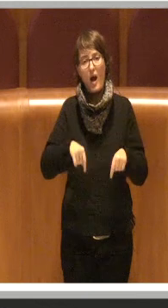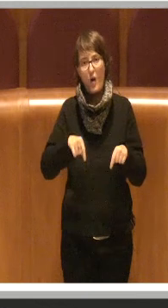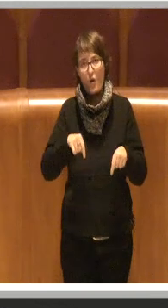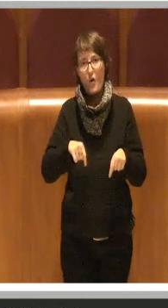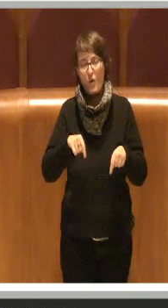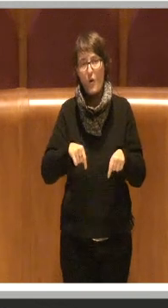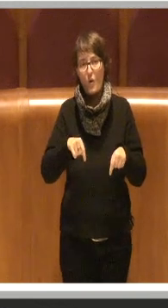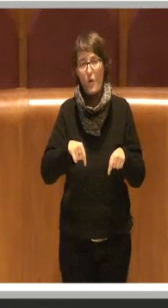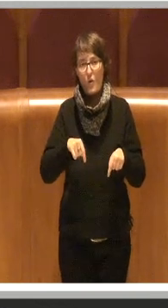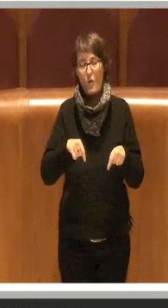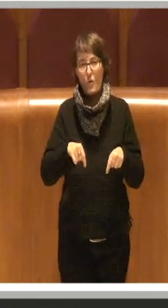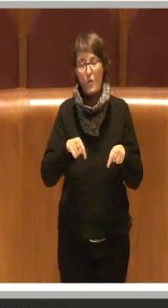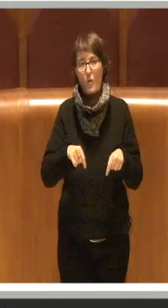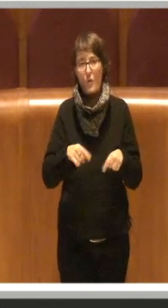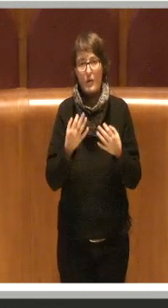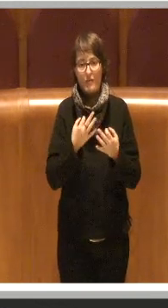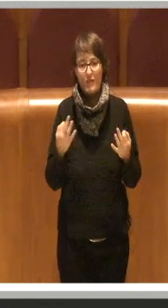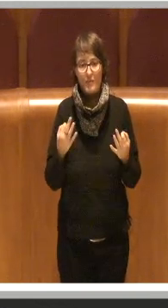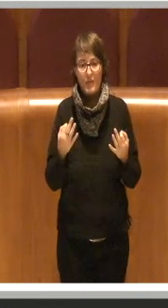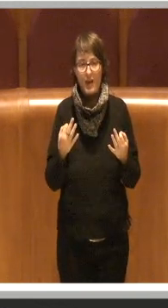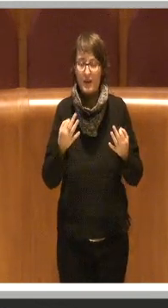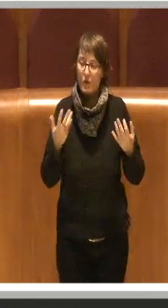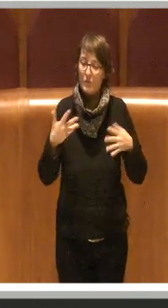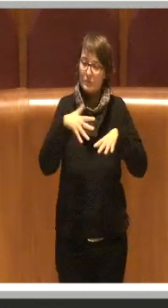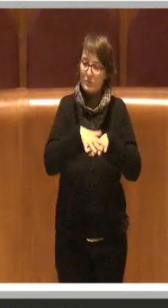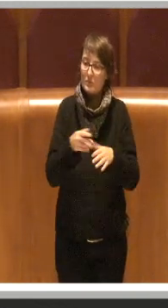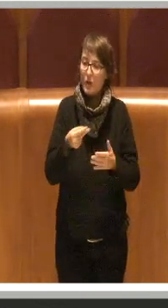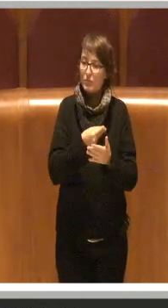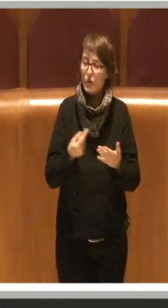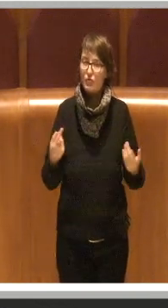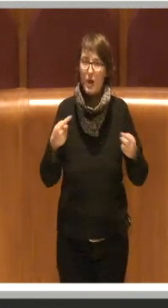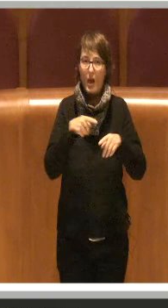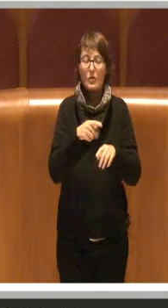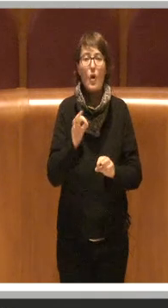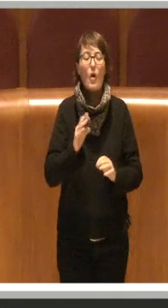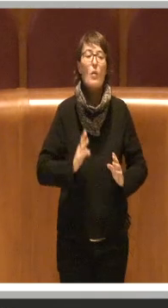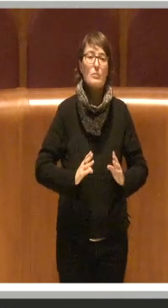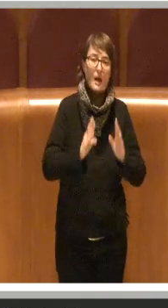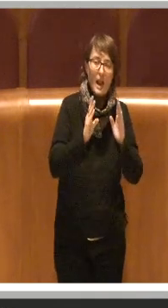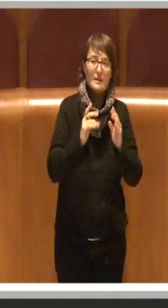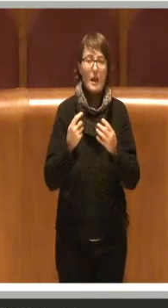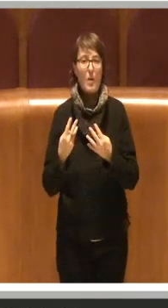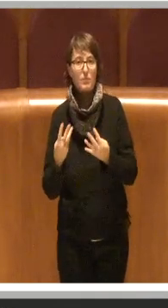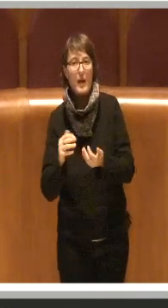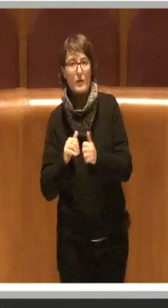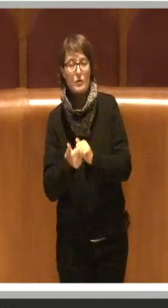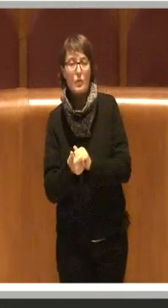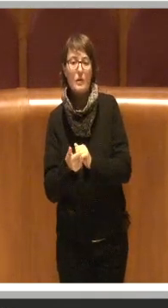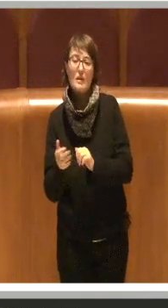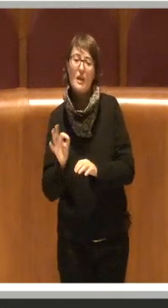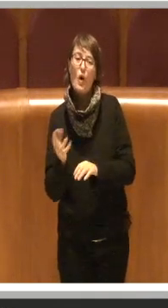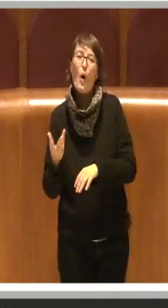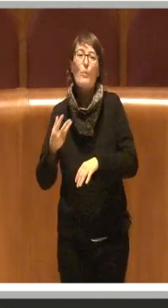una funzione complementare rispetto al palazzetto. Quindi se il parco sportivo è un qualcosa in più e che si